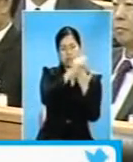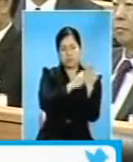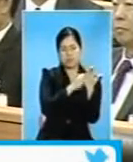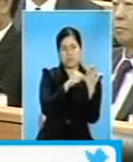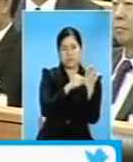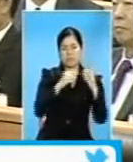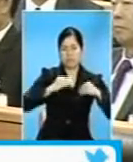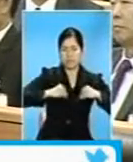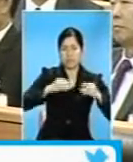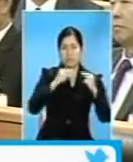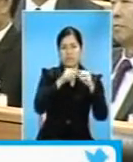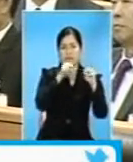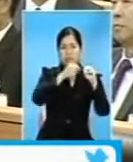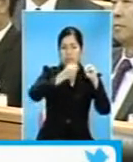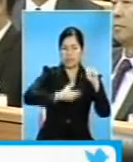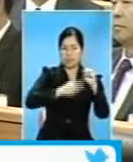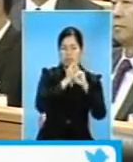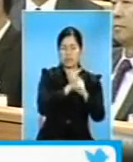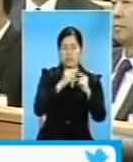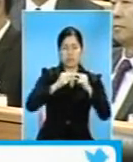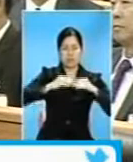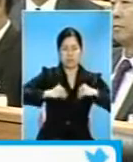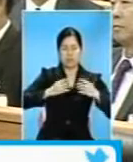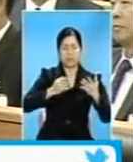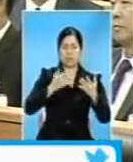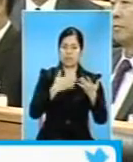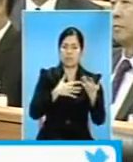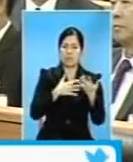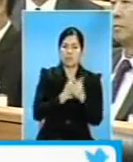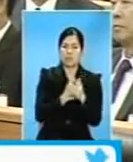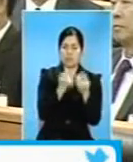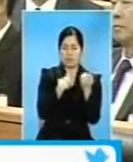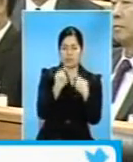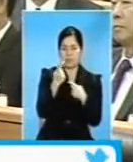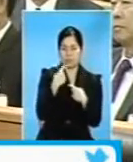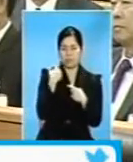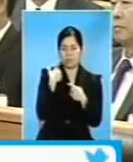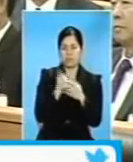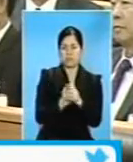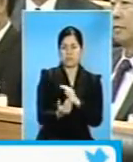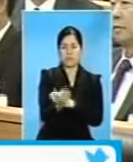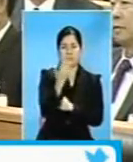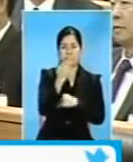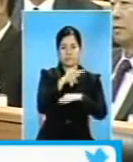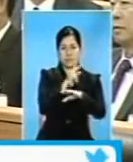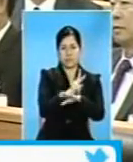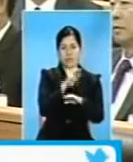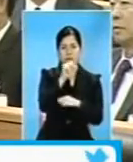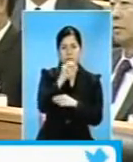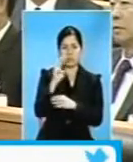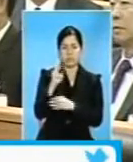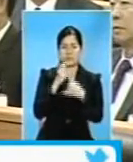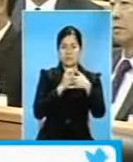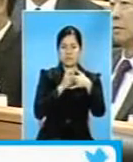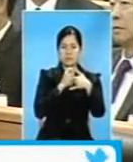ธรรมนูญก็มีคำสั่งไปยังเลขาธิการรัฐสภาให้ระงับการลงมติแก้ไขรัฐธรรมนูญมาตรา291ในวาระที่3มาแล้ว